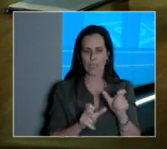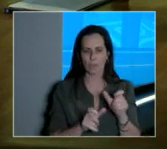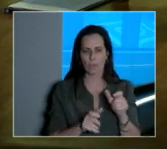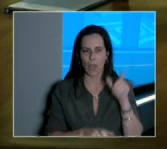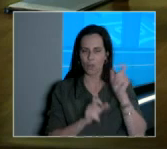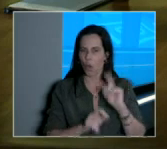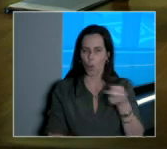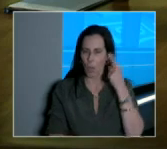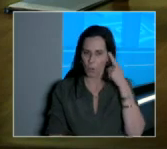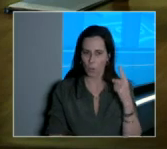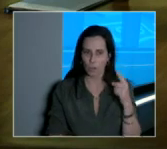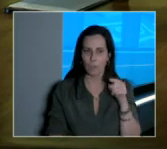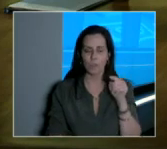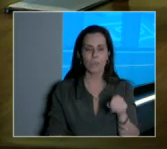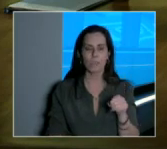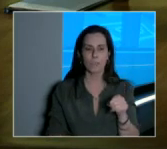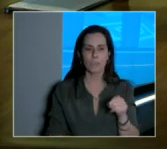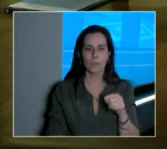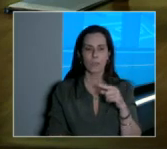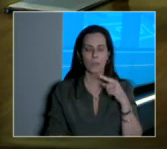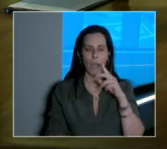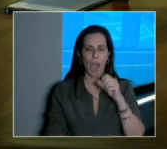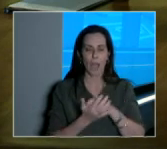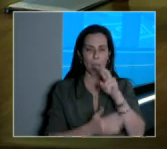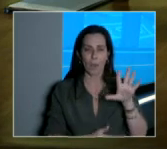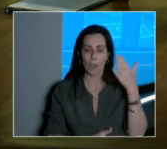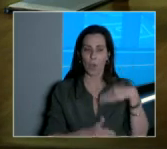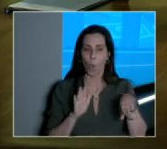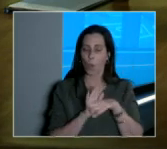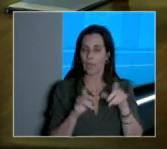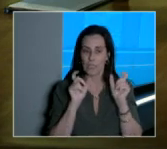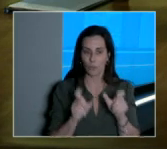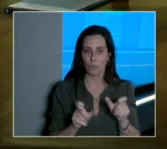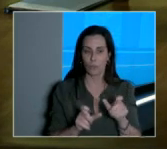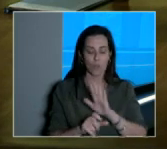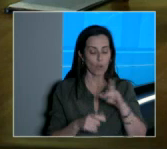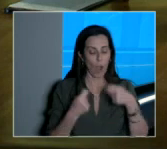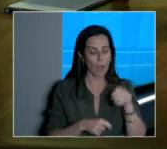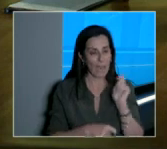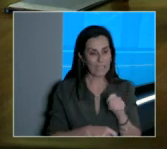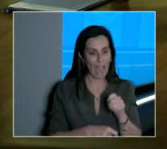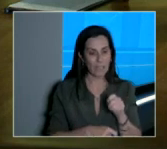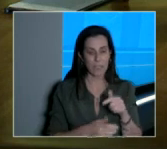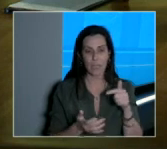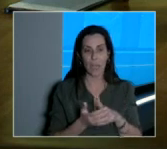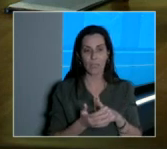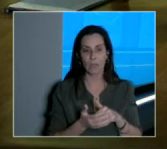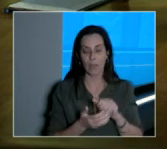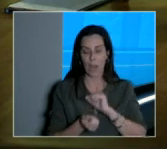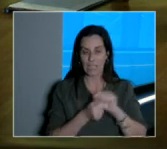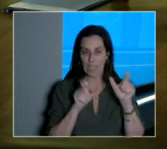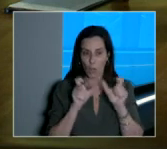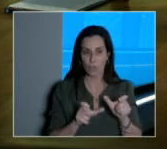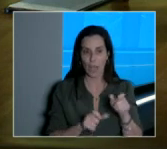אני חושב שאולי לא כולם יודעים. מדובר פה, עד שנת 2005 היה חוק חסינות, שכל חבר כנסת, כדי להסיר את